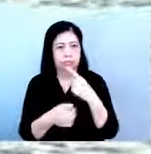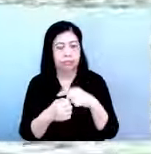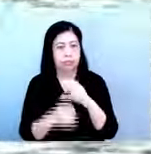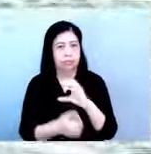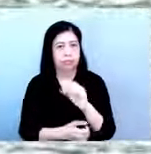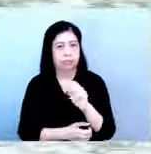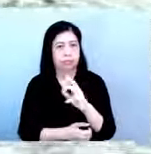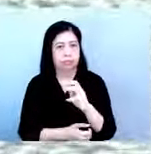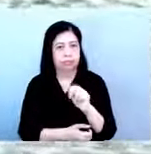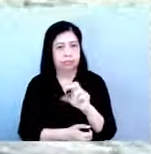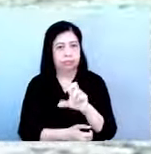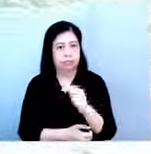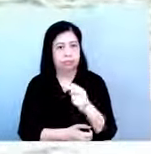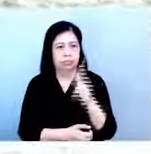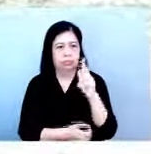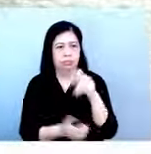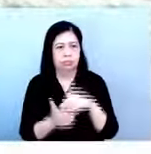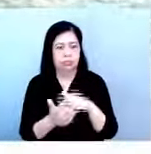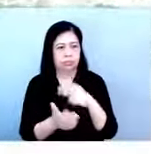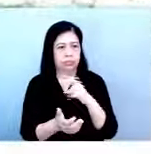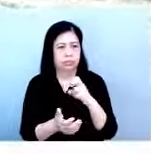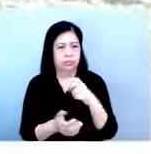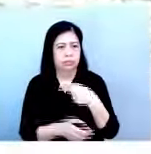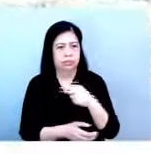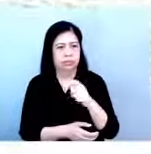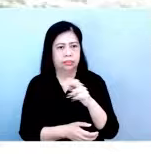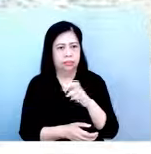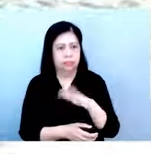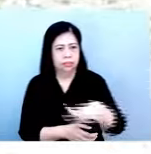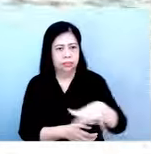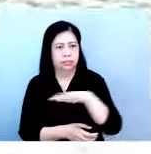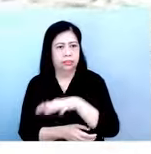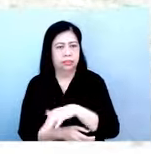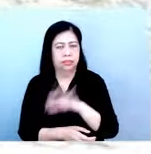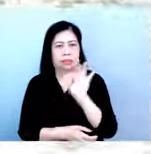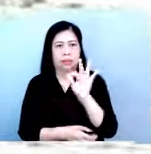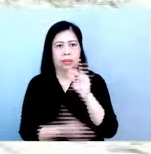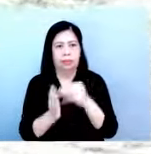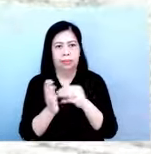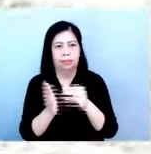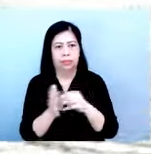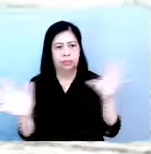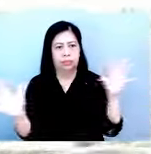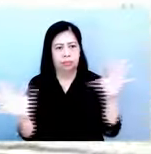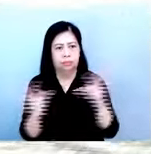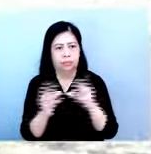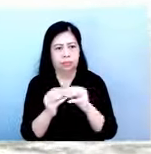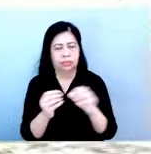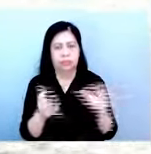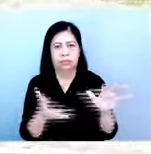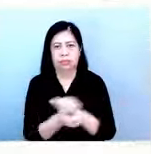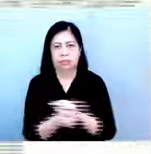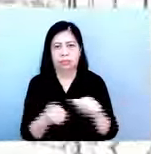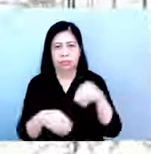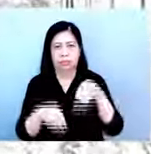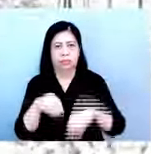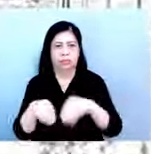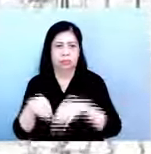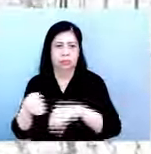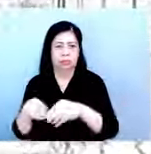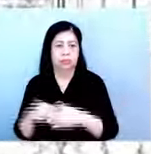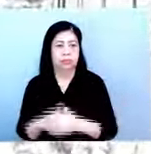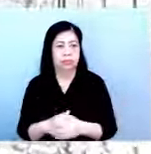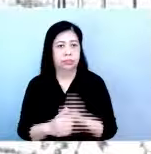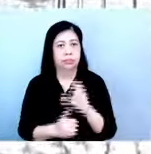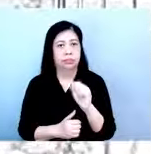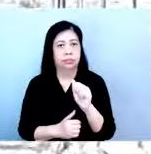nasa 2,300 hectares ang nasirang palayan at aabot sa 90 million pesos ang pinsala sa agrikultura sa bayan. Ang Carmen